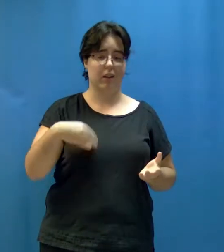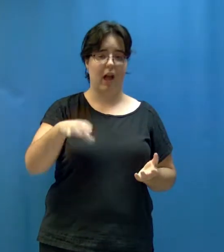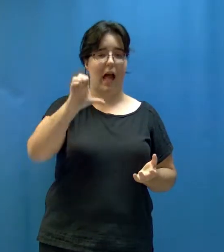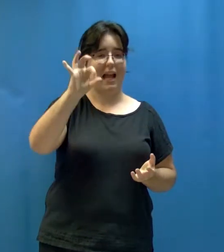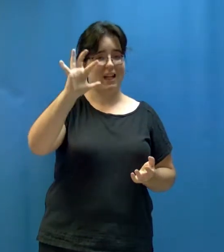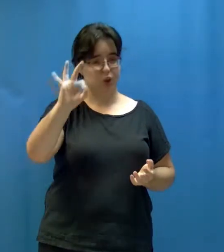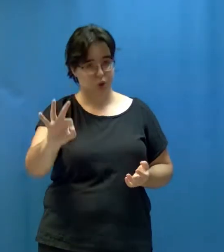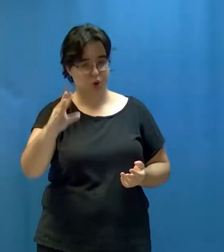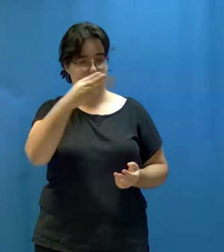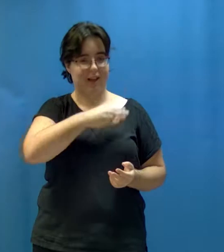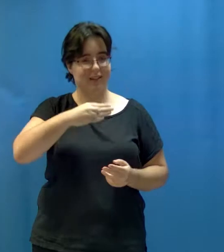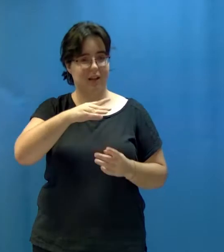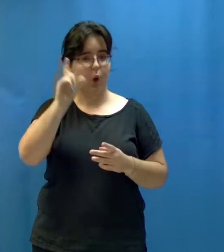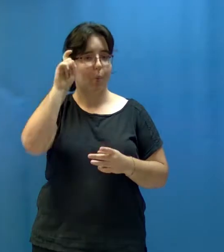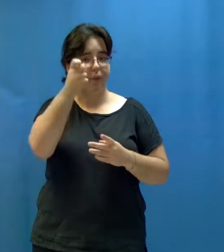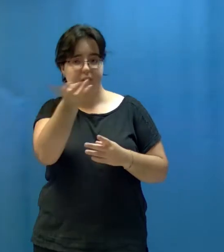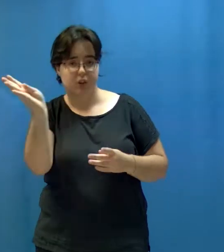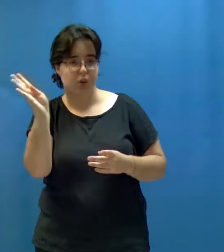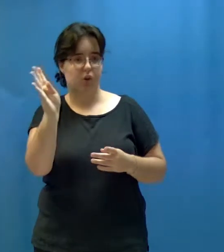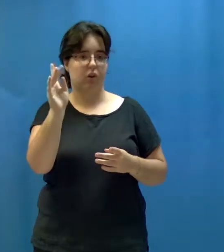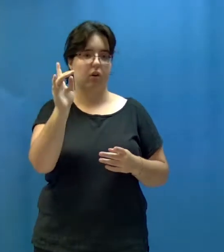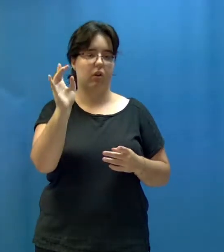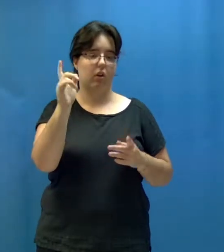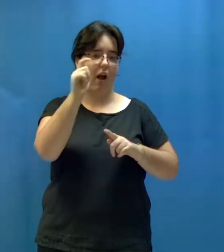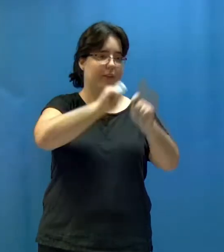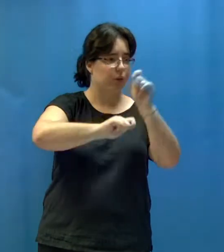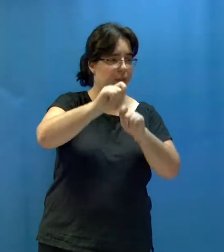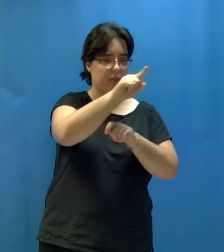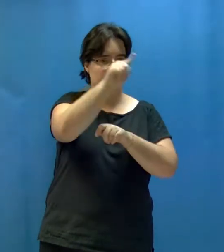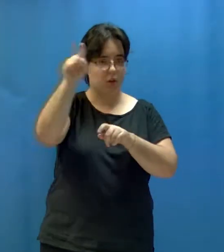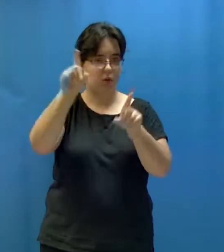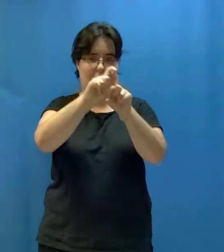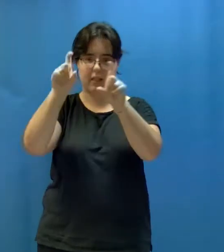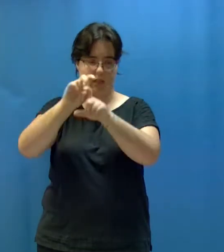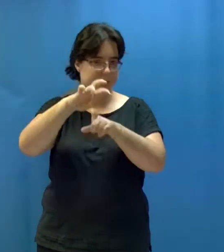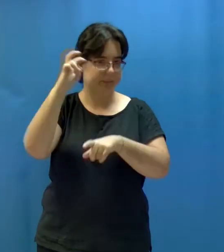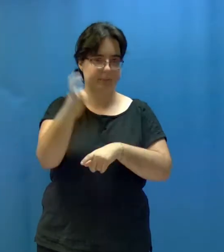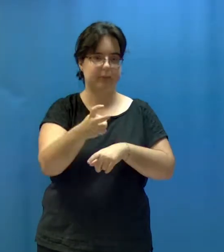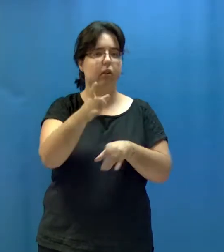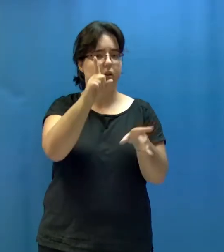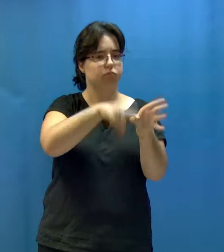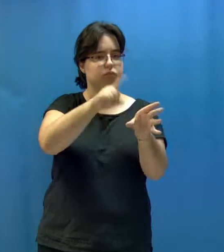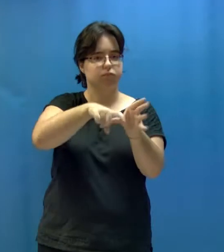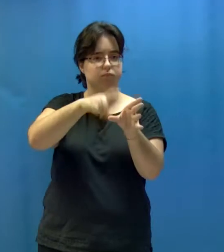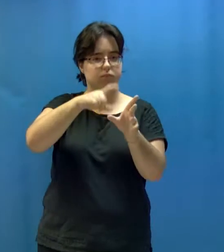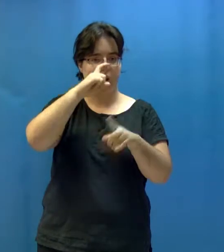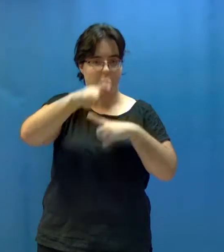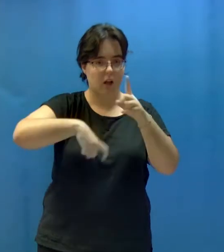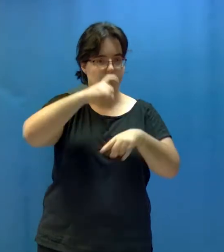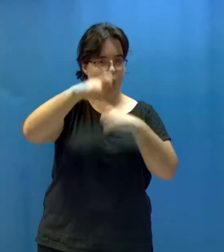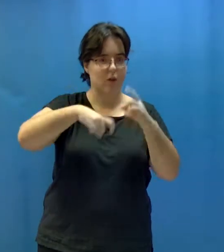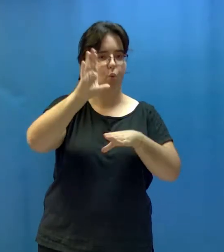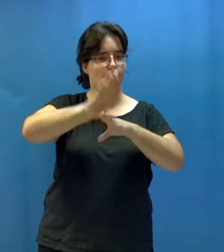batxillerat, professorat, funcionalitat, associacions i entitats castellonenques participen cada any en cursos de